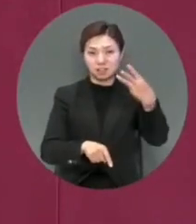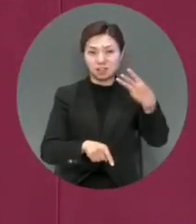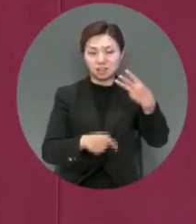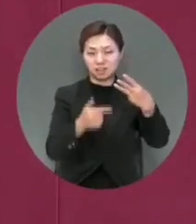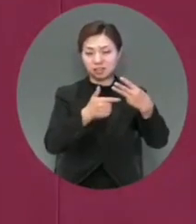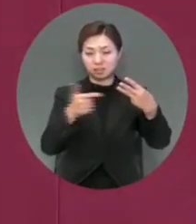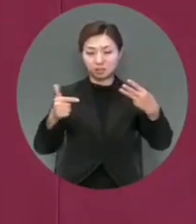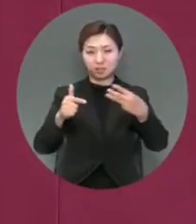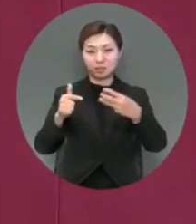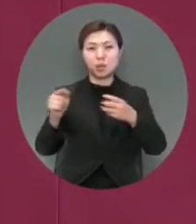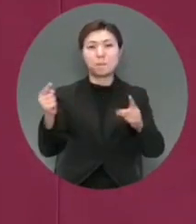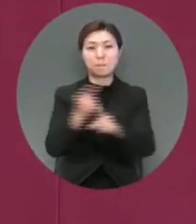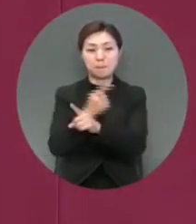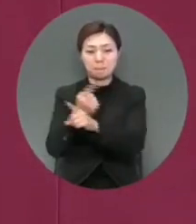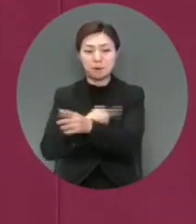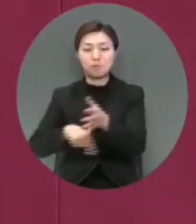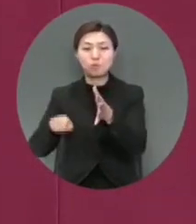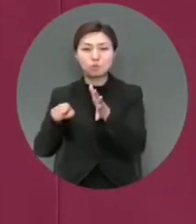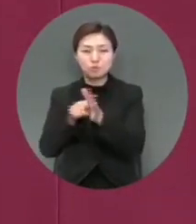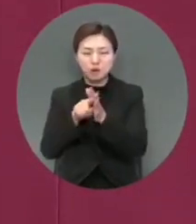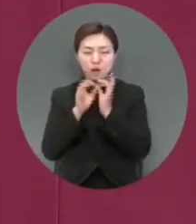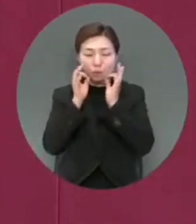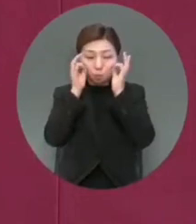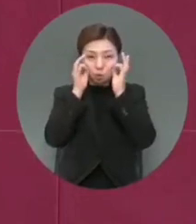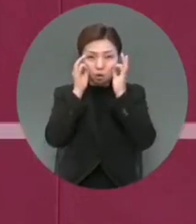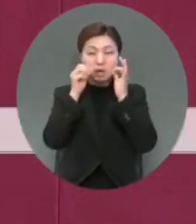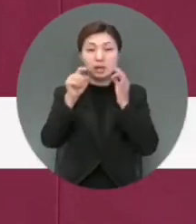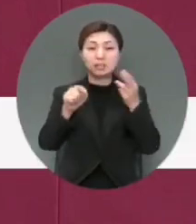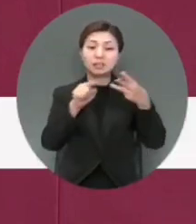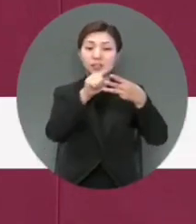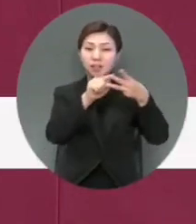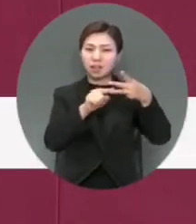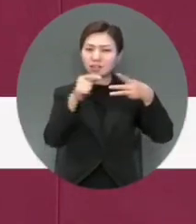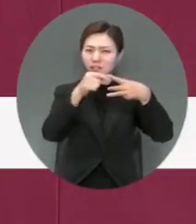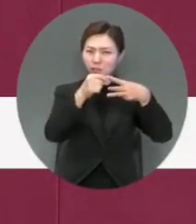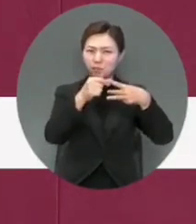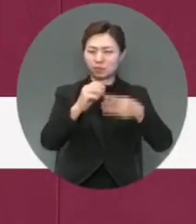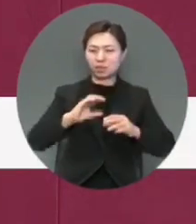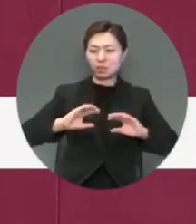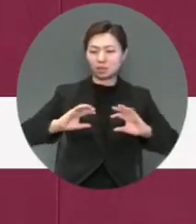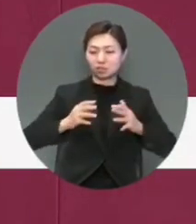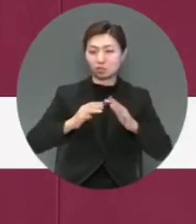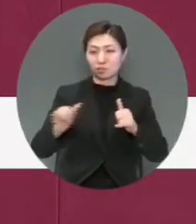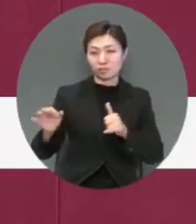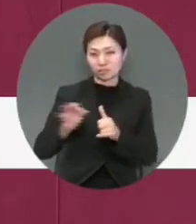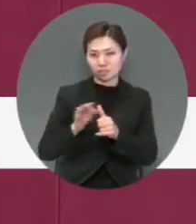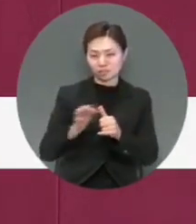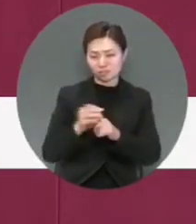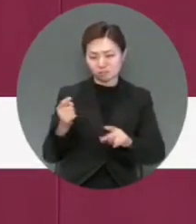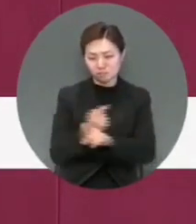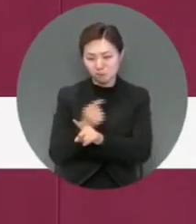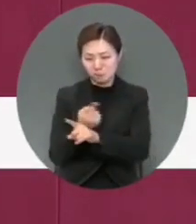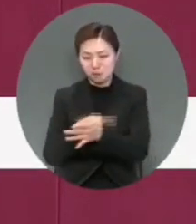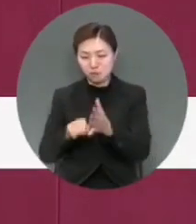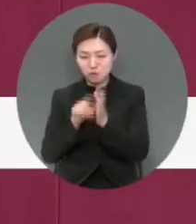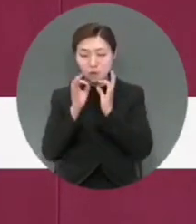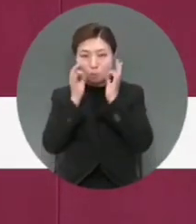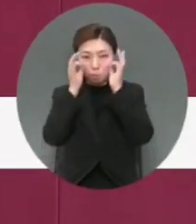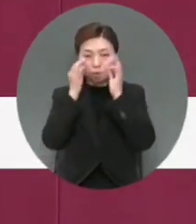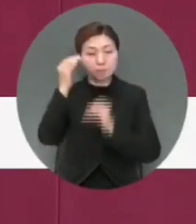특히 연금 개혁을 위한 준비를 착실하게 진행하였습니다. 우리나라 최고